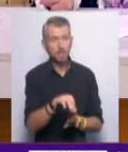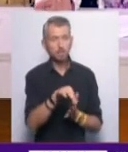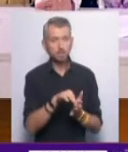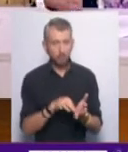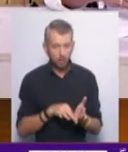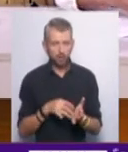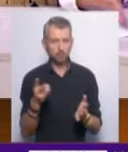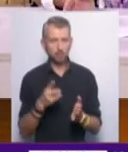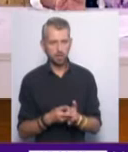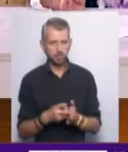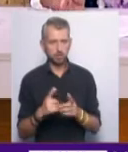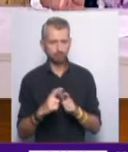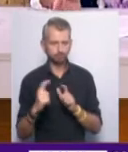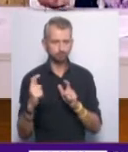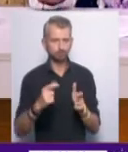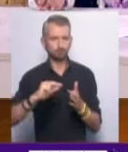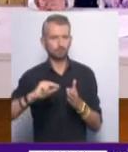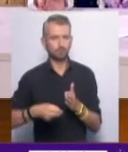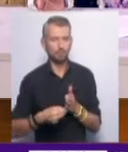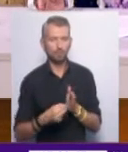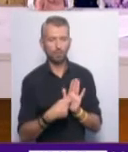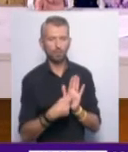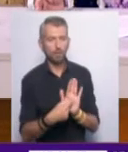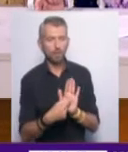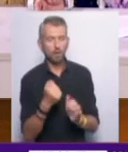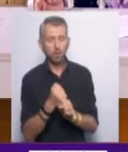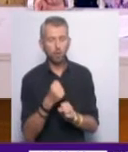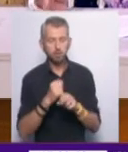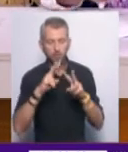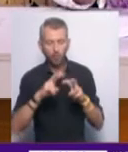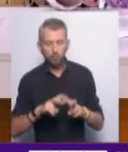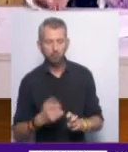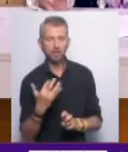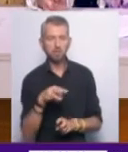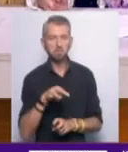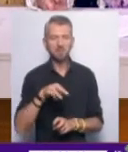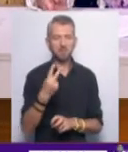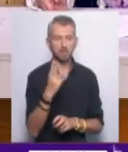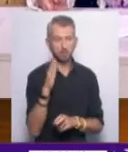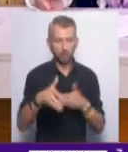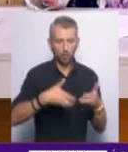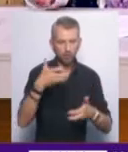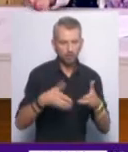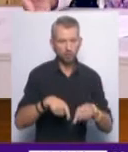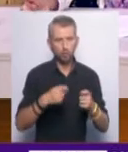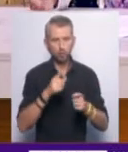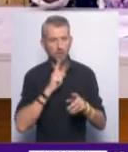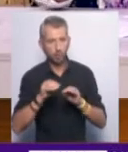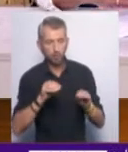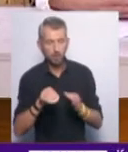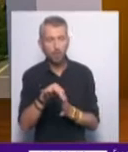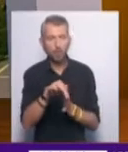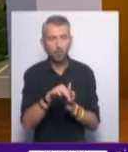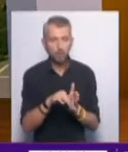видавати рахунок, робити обстеження, скільки метрів квадратних будуть там розрити, порушення благоустрою, одразу,